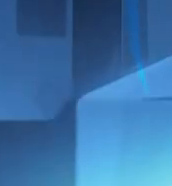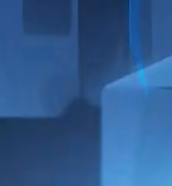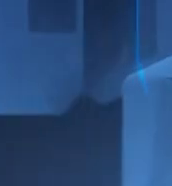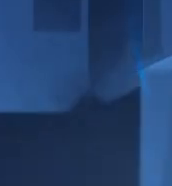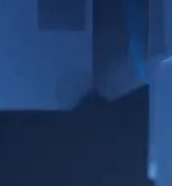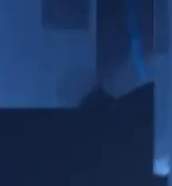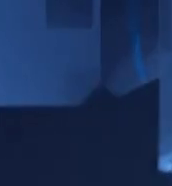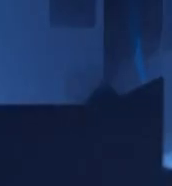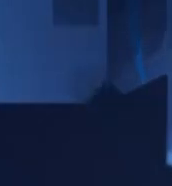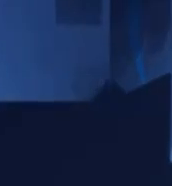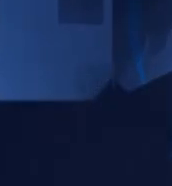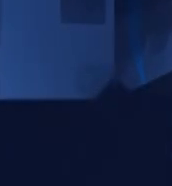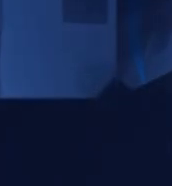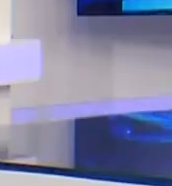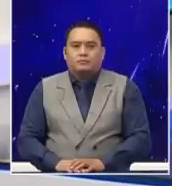телеканал Жетысу.